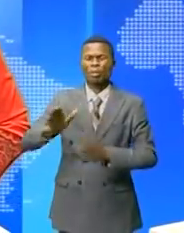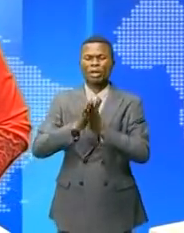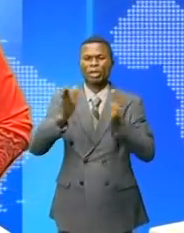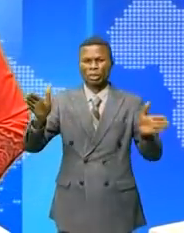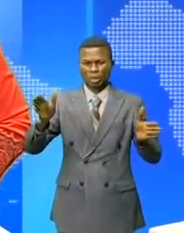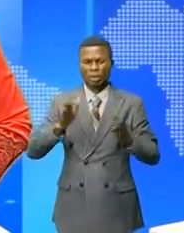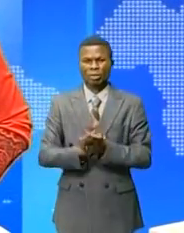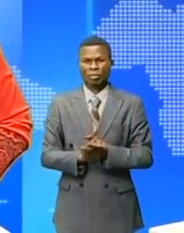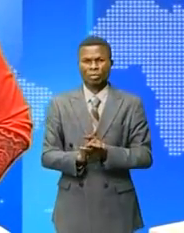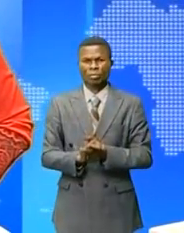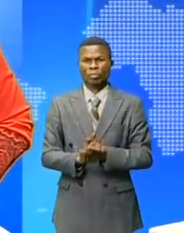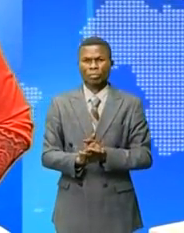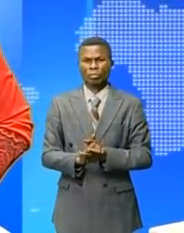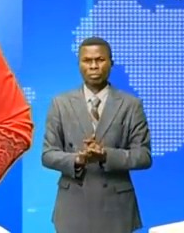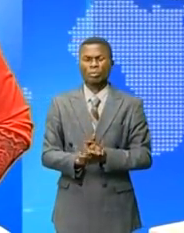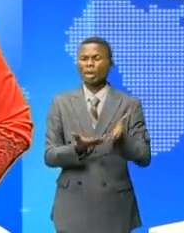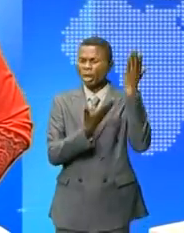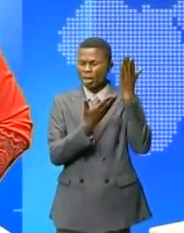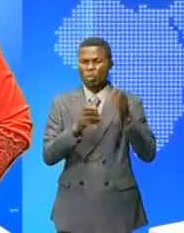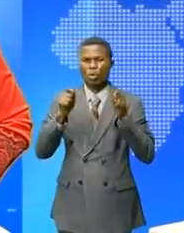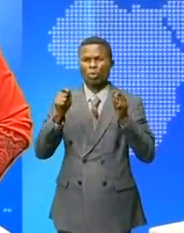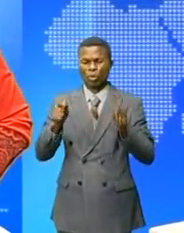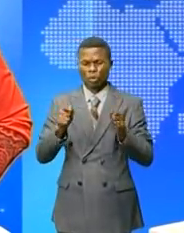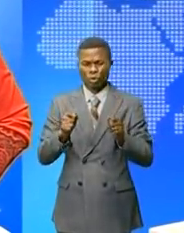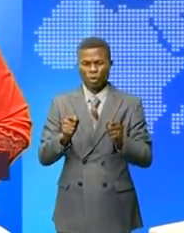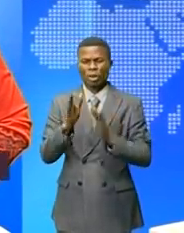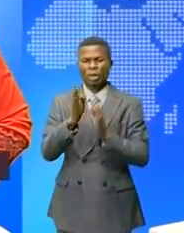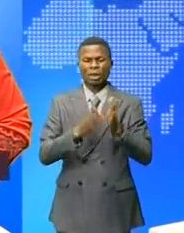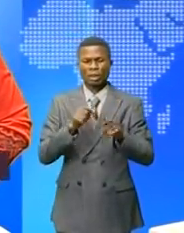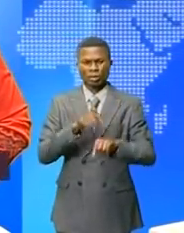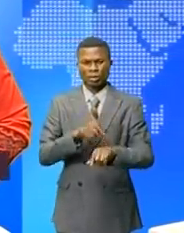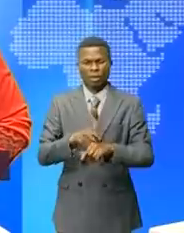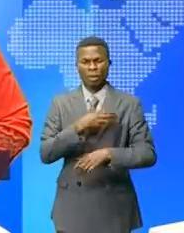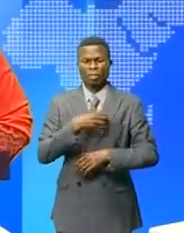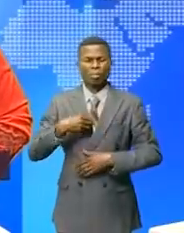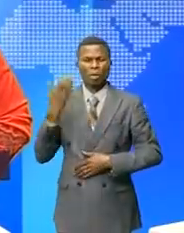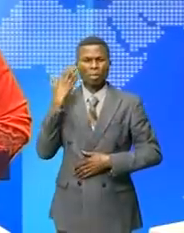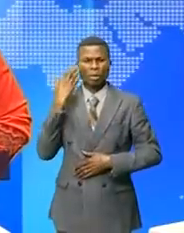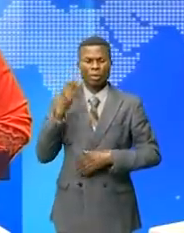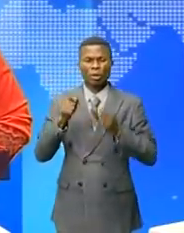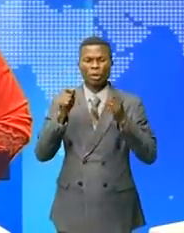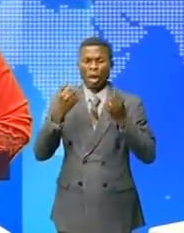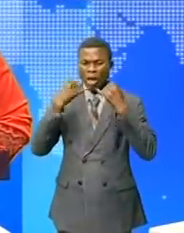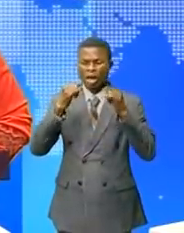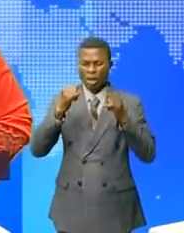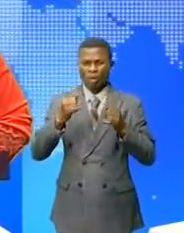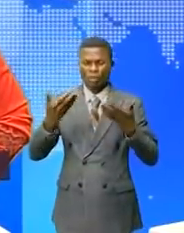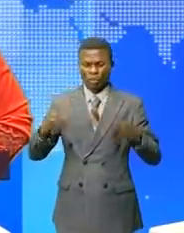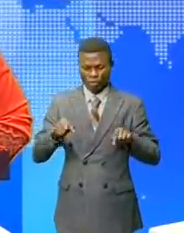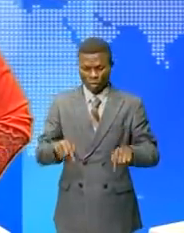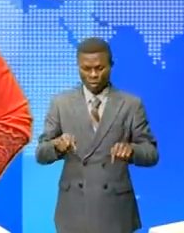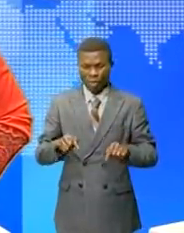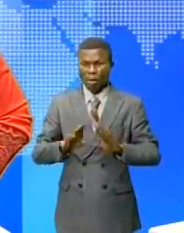ce sera donc l'essentiel de l'actualité pour ce journal de 19h mesdames et messieurs l'actualité vous quitte momentanément